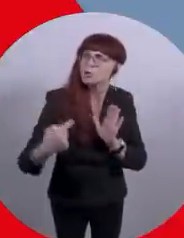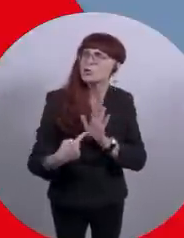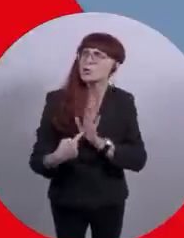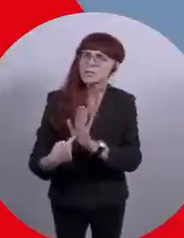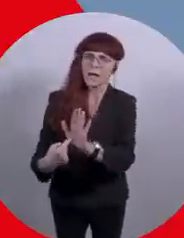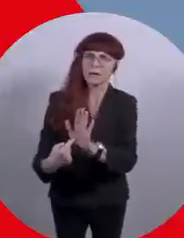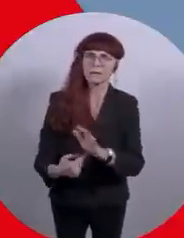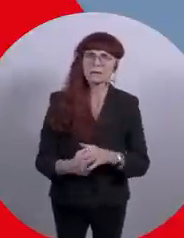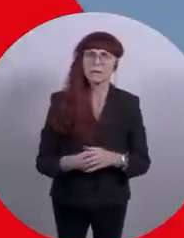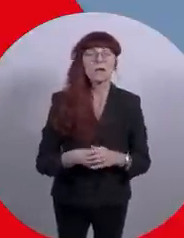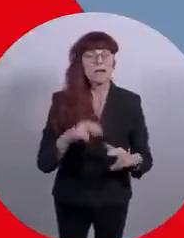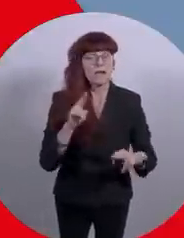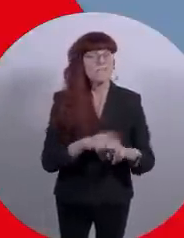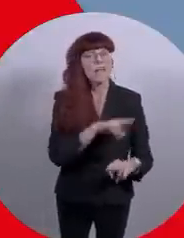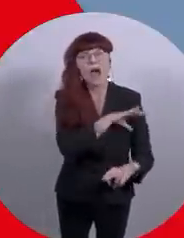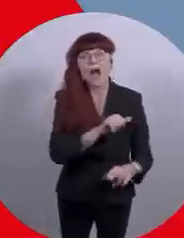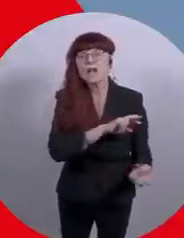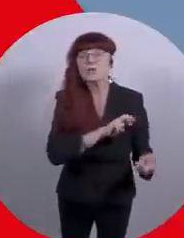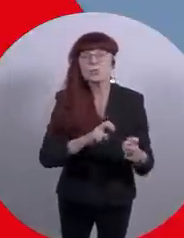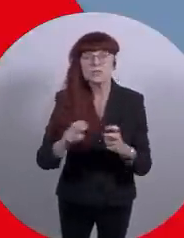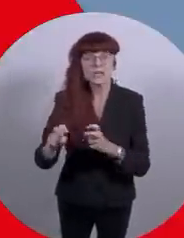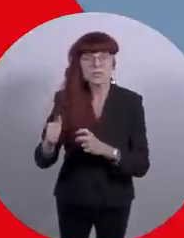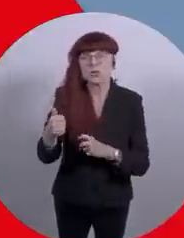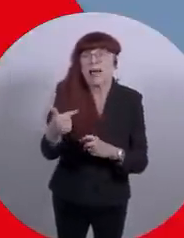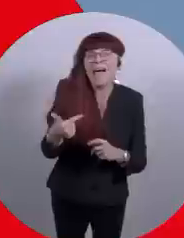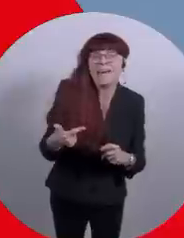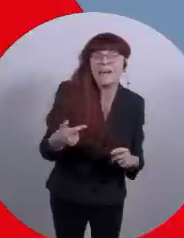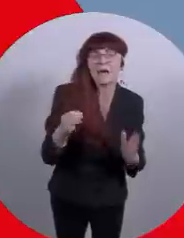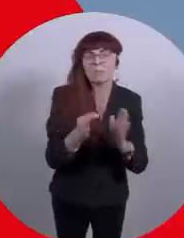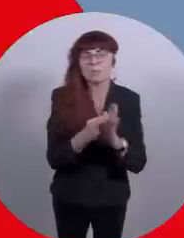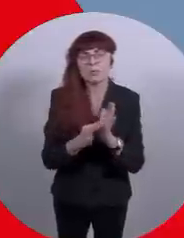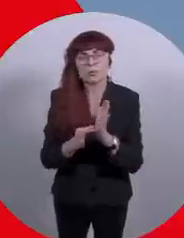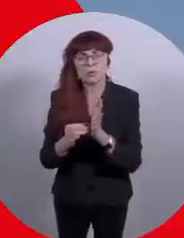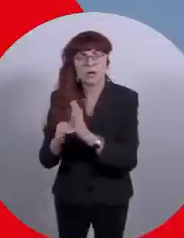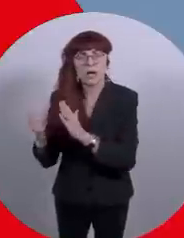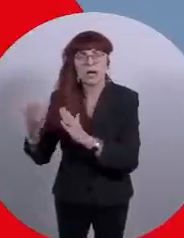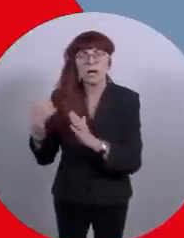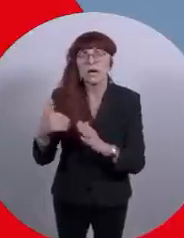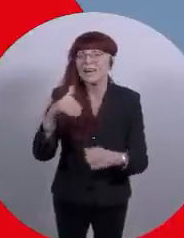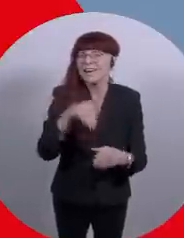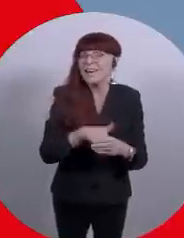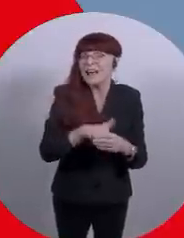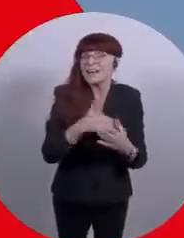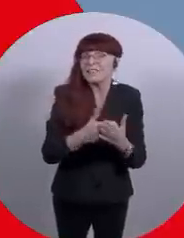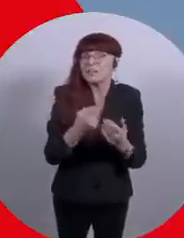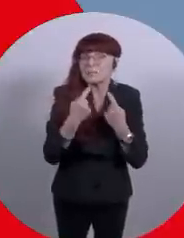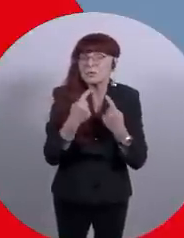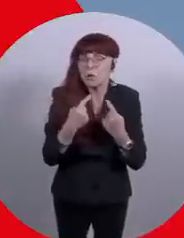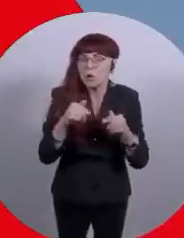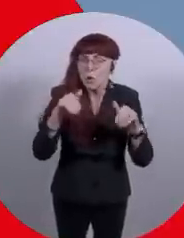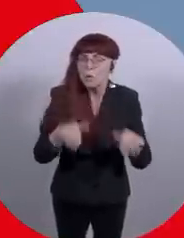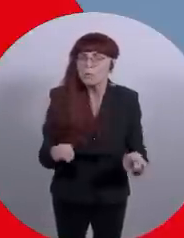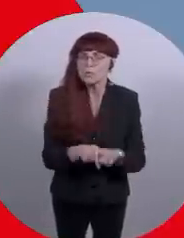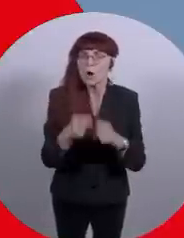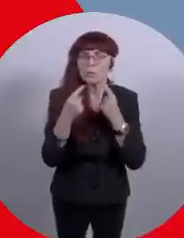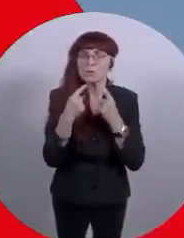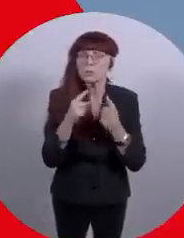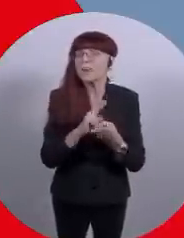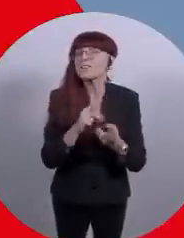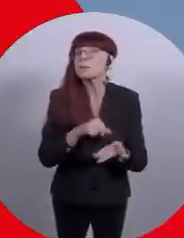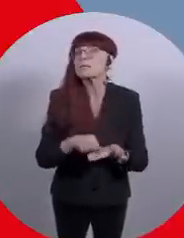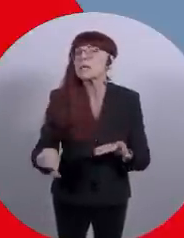das ist alles umsetzen wollen oder diese paar Punkte in diesen vorbereichen die ihn ansprechen ob können innerlich dann müssen wir darüber reden wie man es finanzieren